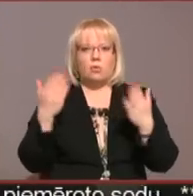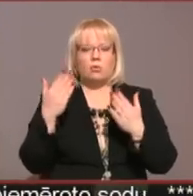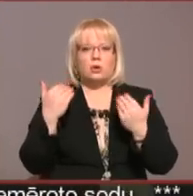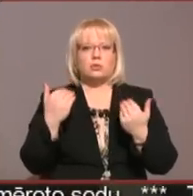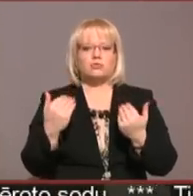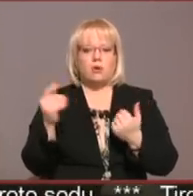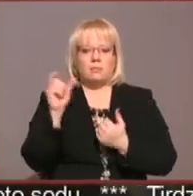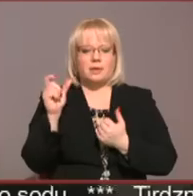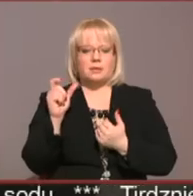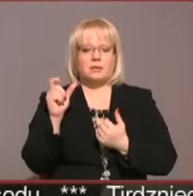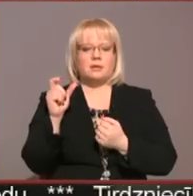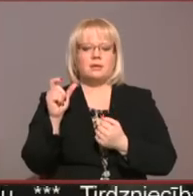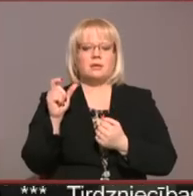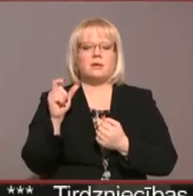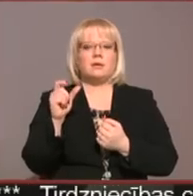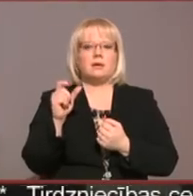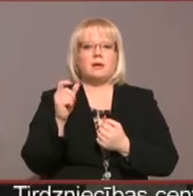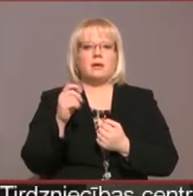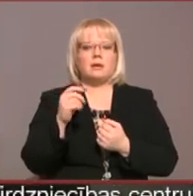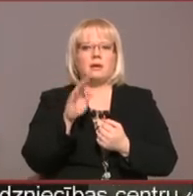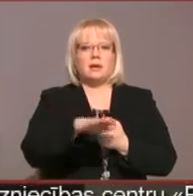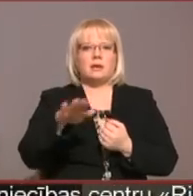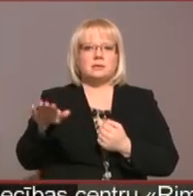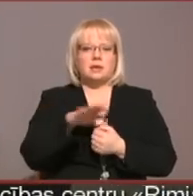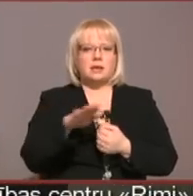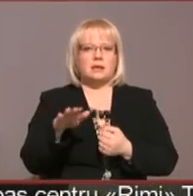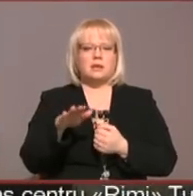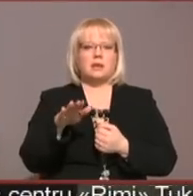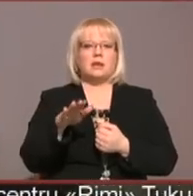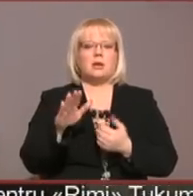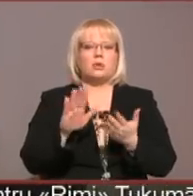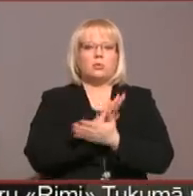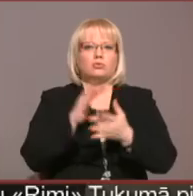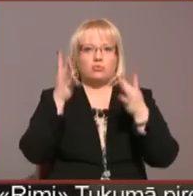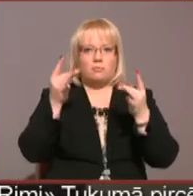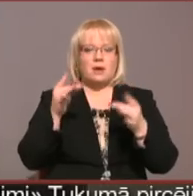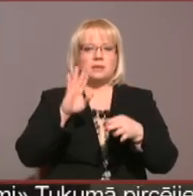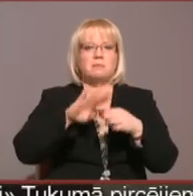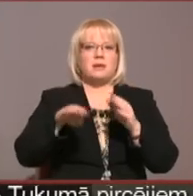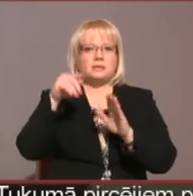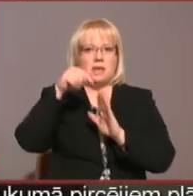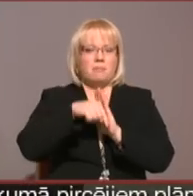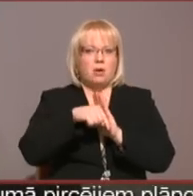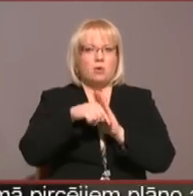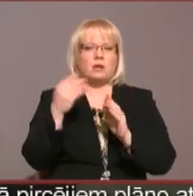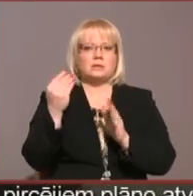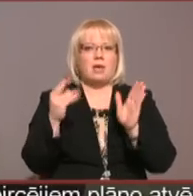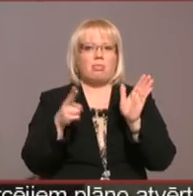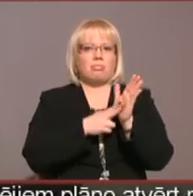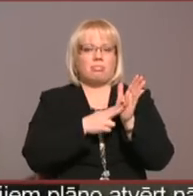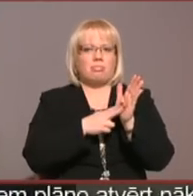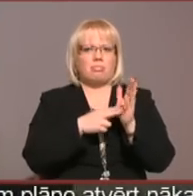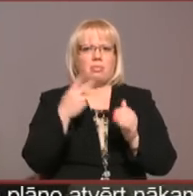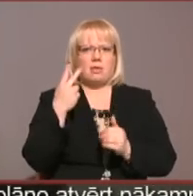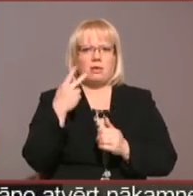brīdi šeit, kad nav izliktas ir pret tukši maisiņam bez iepakojuma. Ar cenām, un tad ir tikai